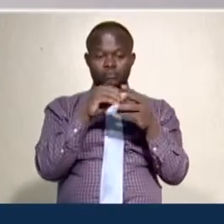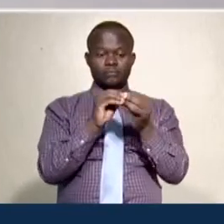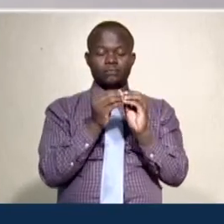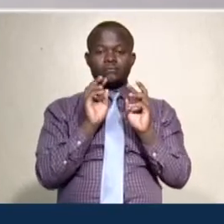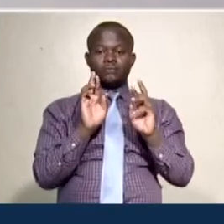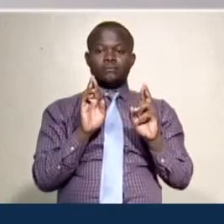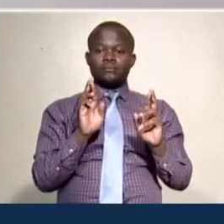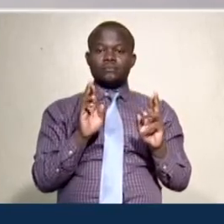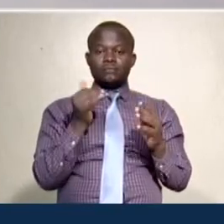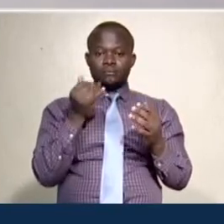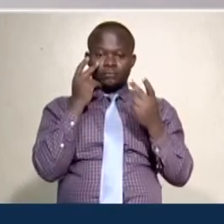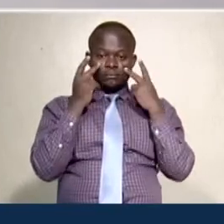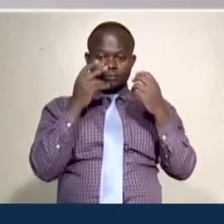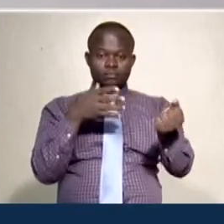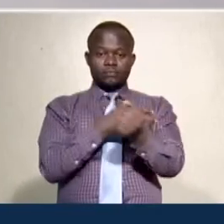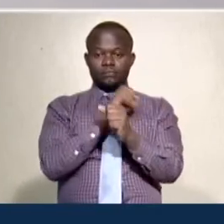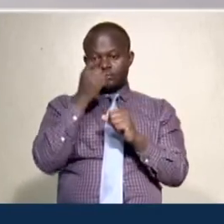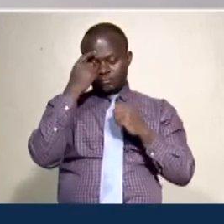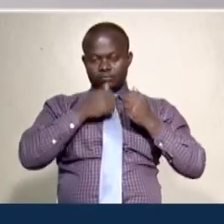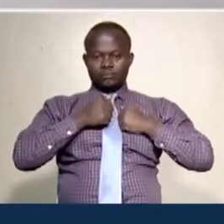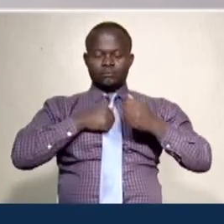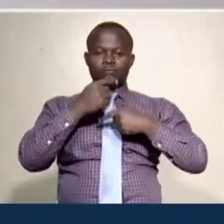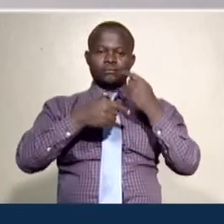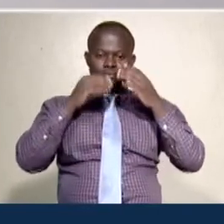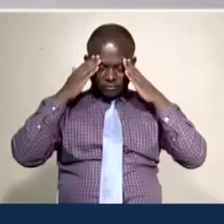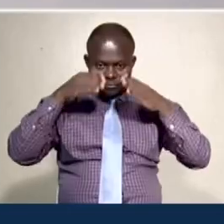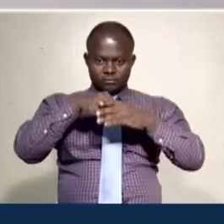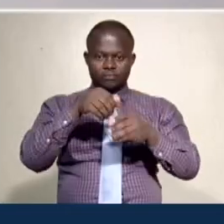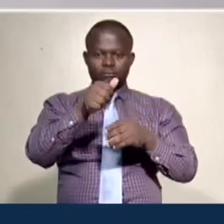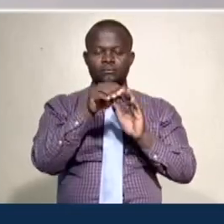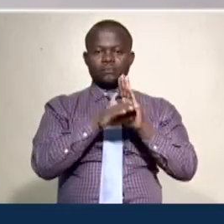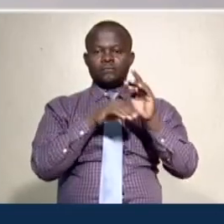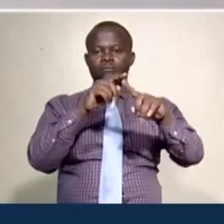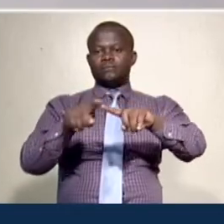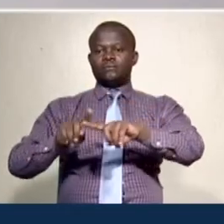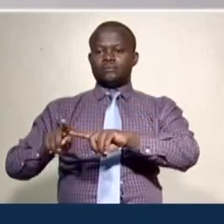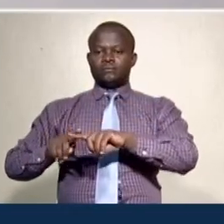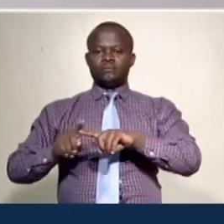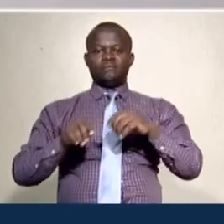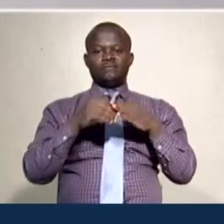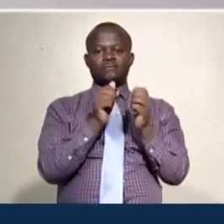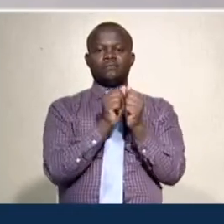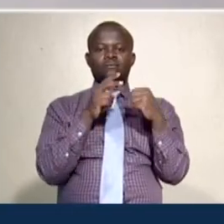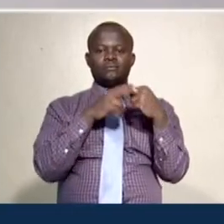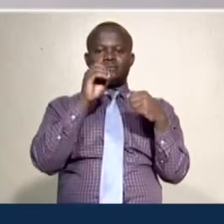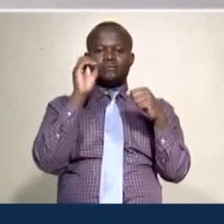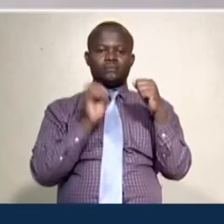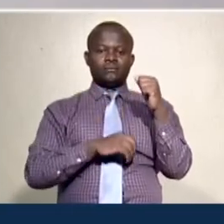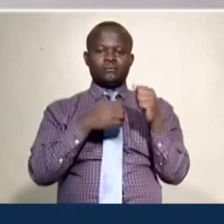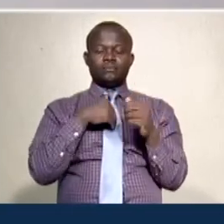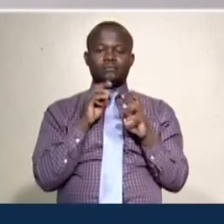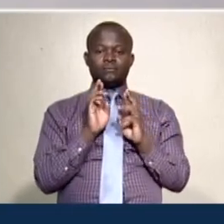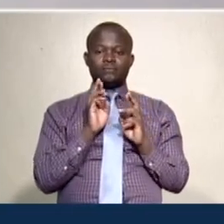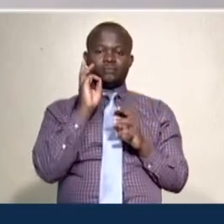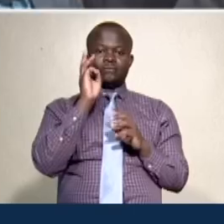ko urebye imbaraga guverinoma y'u Rwanda yakomeje gushyiramo muri izo gahunda zitandukanye 17% dufite icyizere